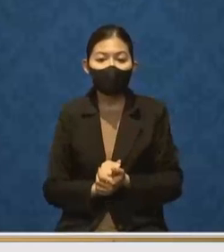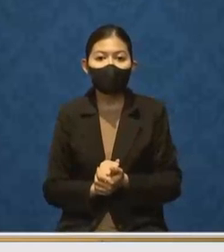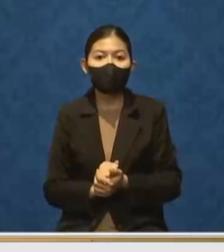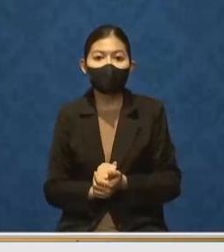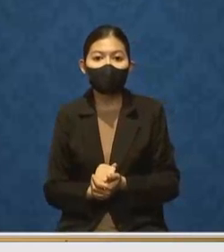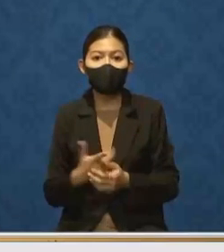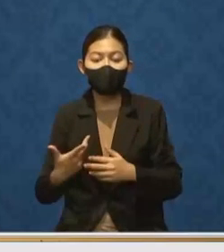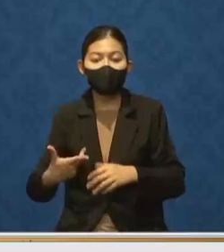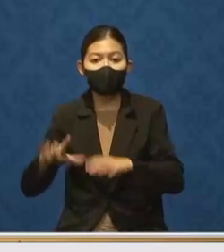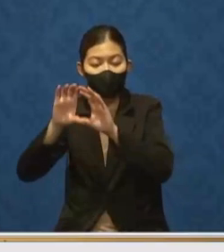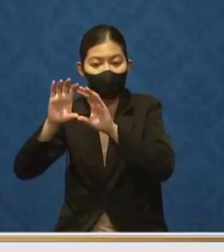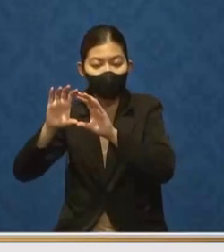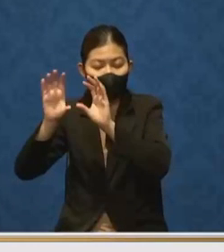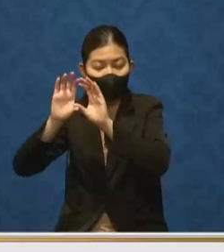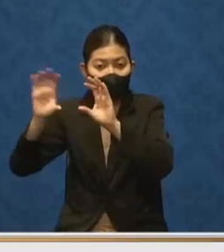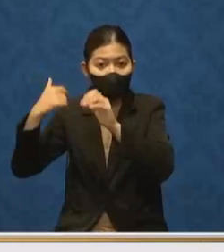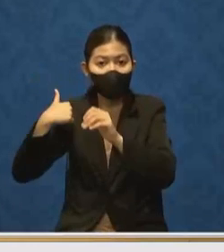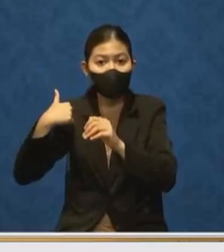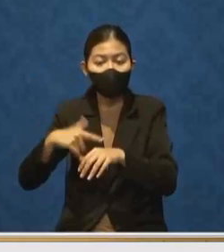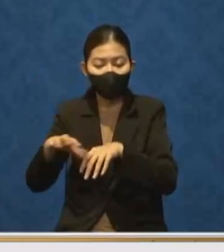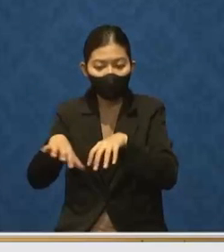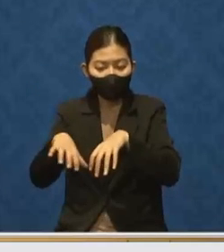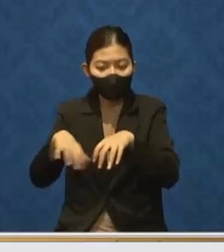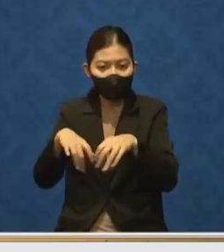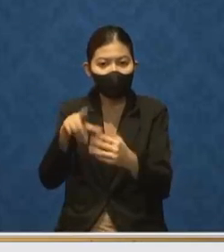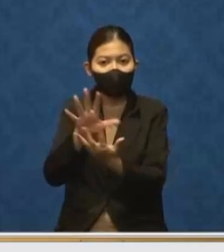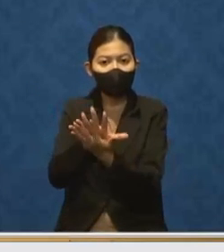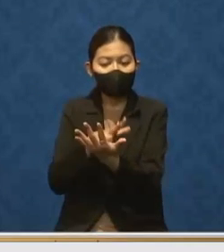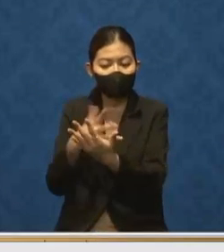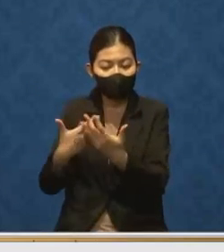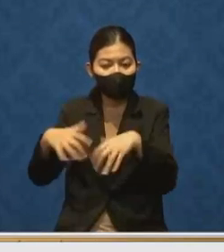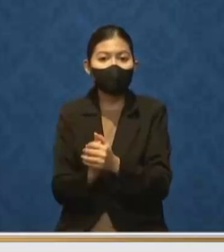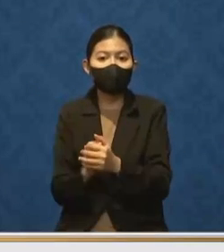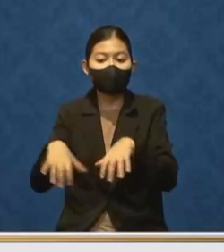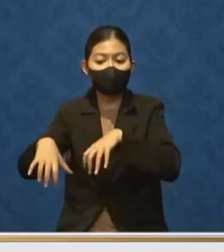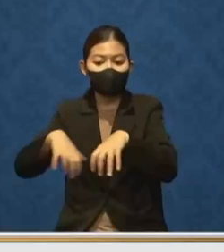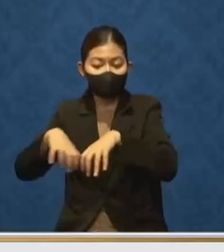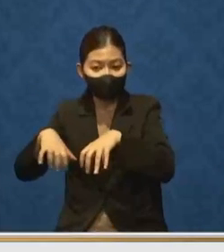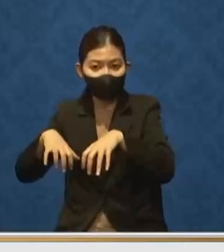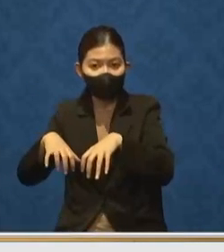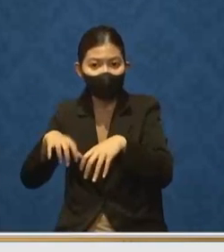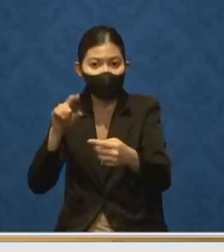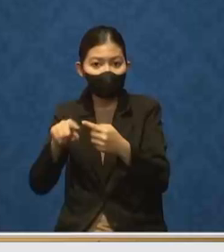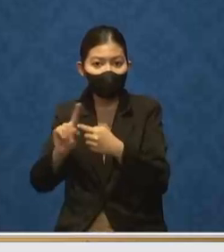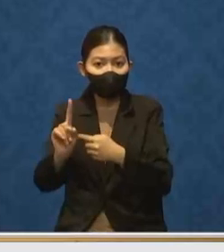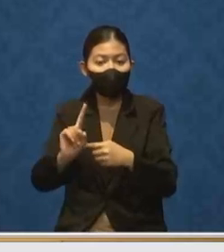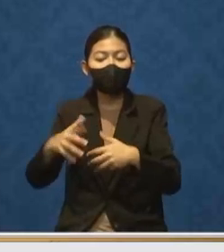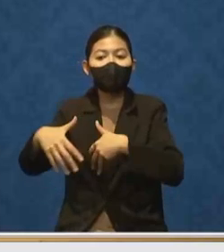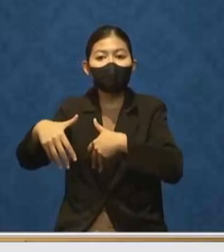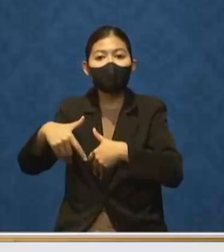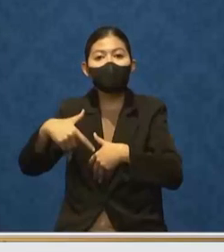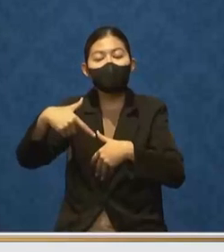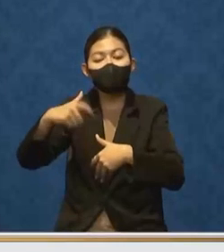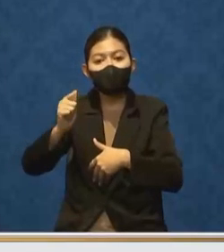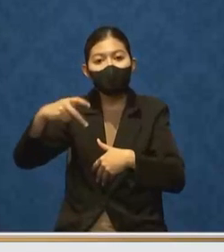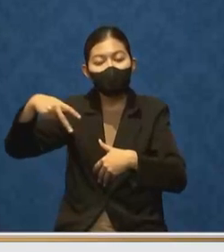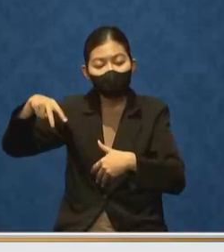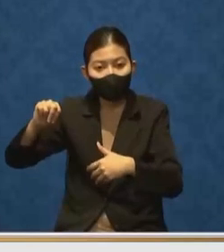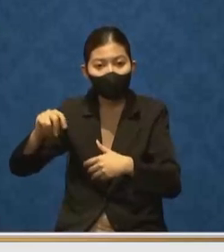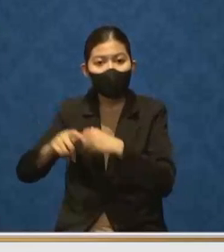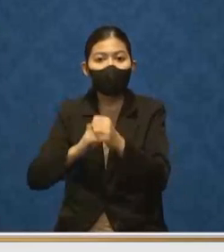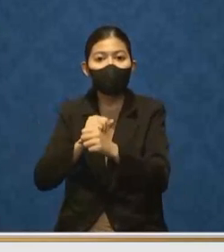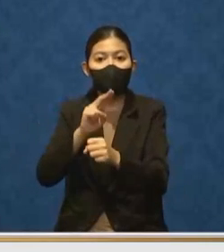นท้องถิ่นตามพระราชบัญญัติกำหนดแผนและขั้นตอนการกระจายอำนาจให้องค์กรปกครองส่วนท้องถิ่นพ.ศ.